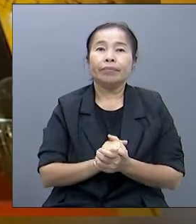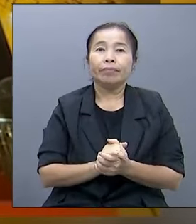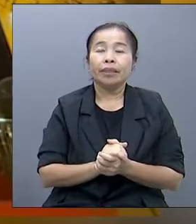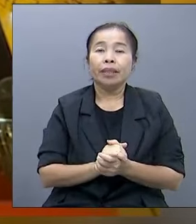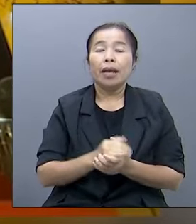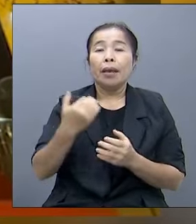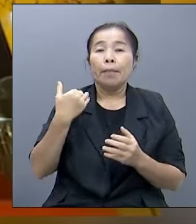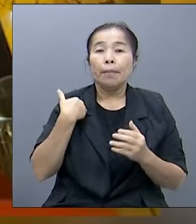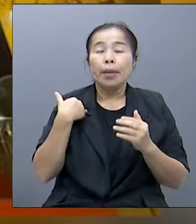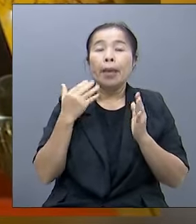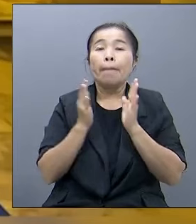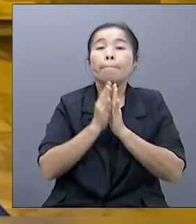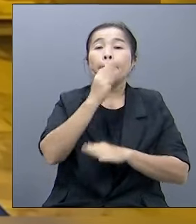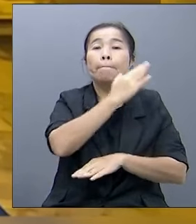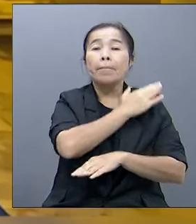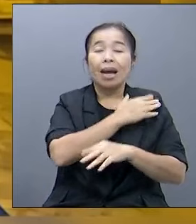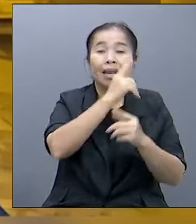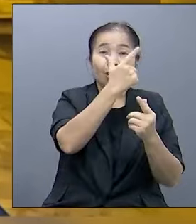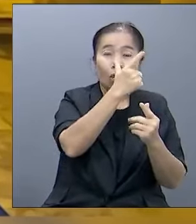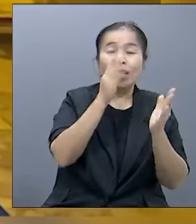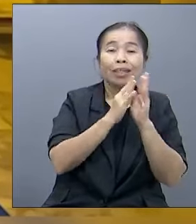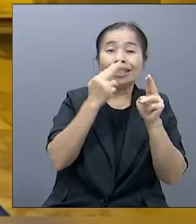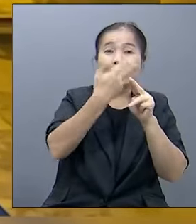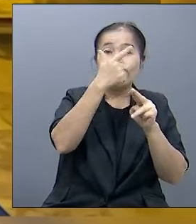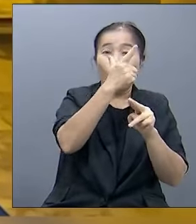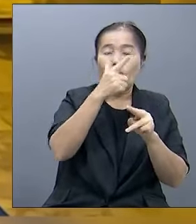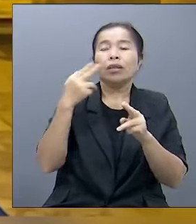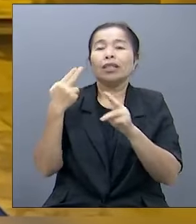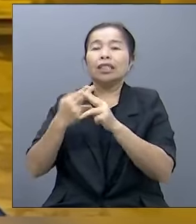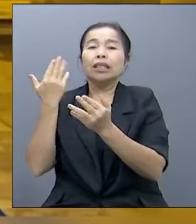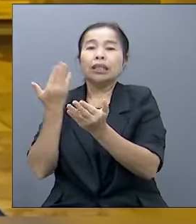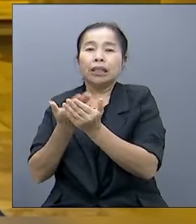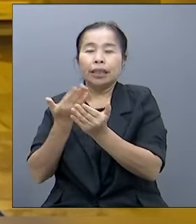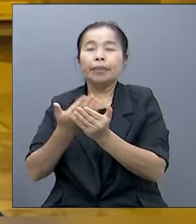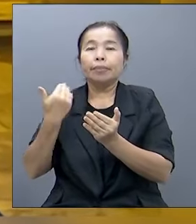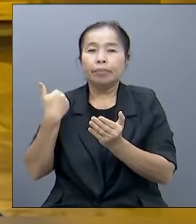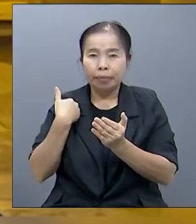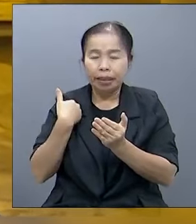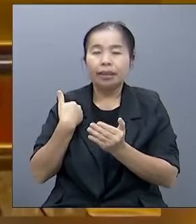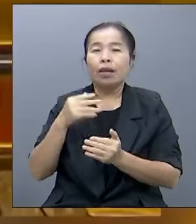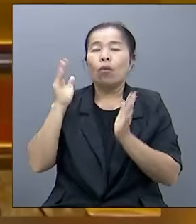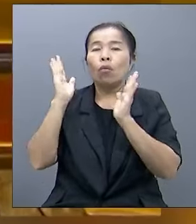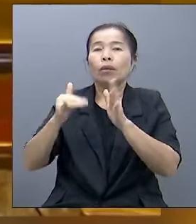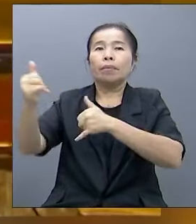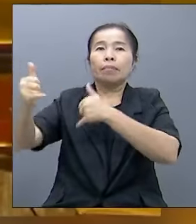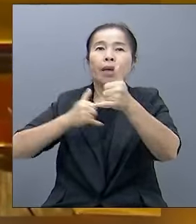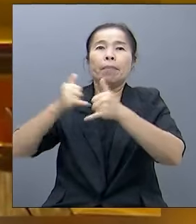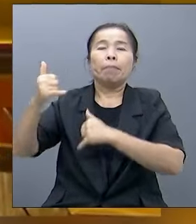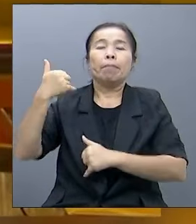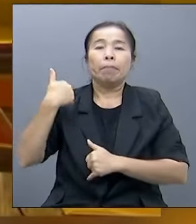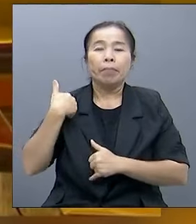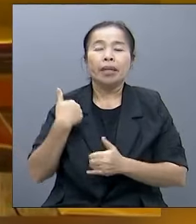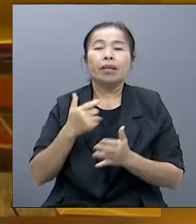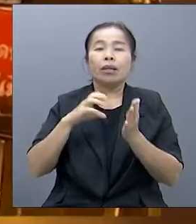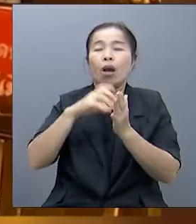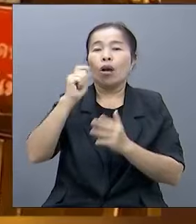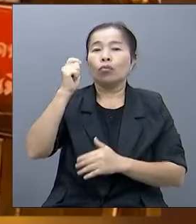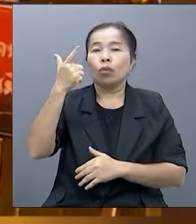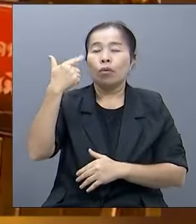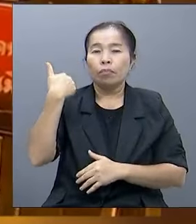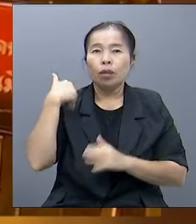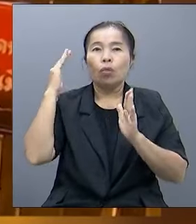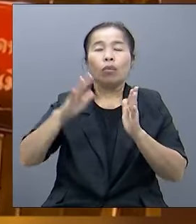พระศรีเมืองเงินนะครับซึ่งสร้างด้วยปูนขนาดใหญ่ประดิษฐานอยู่หน้าวิหารและเป็นที่เคารพศรัทธาของชาวอ่างทองและพุทธศาสนิกชนทั่วประเท